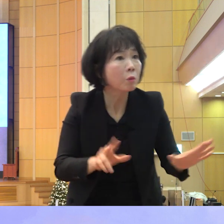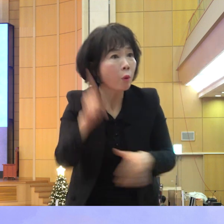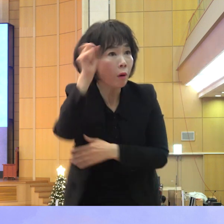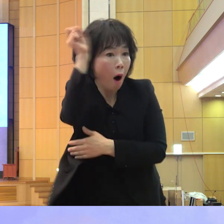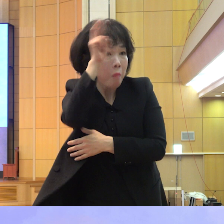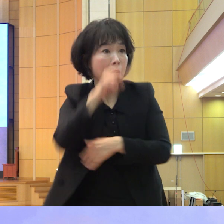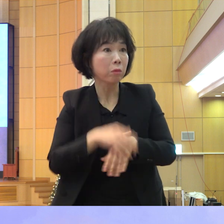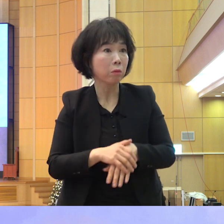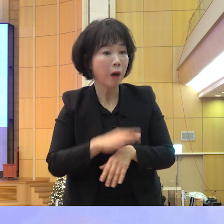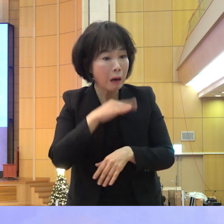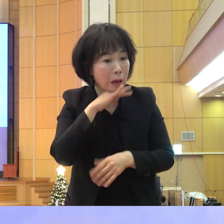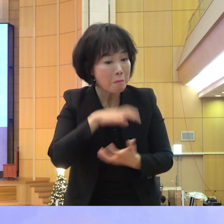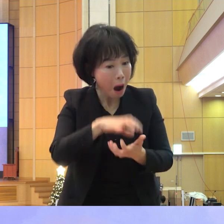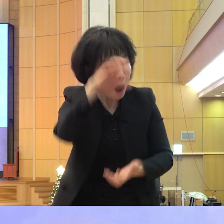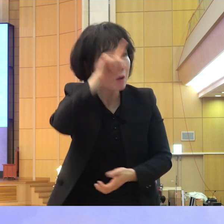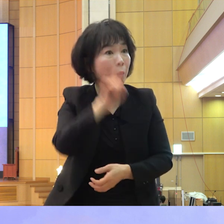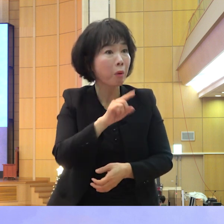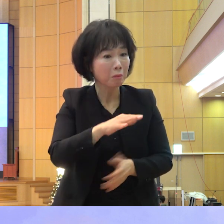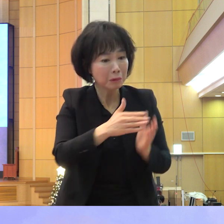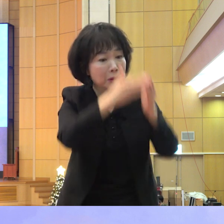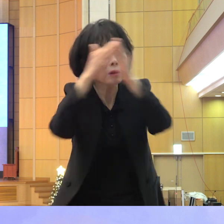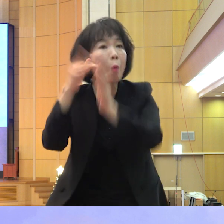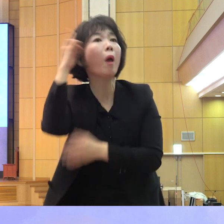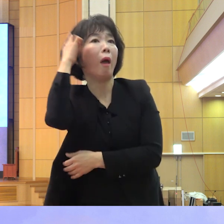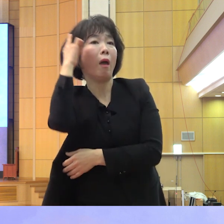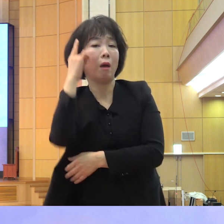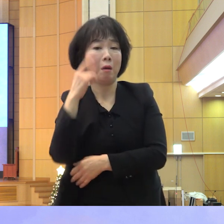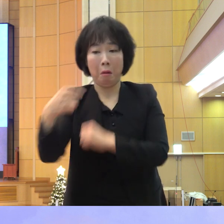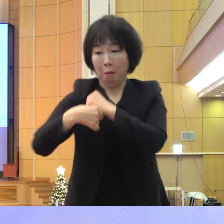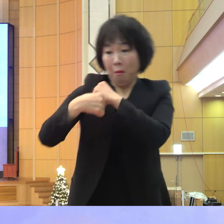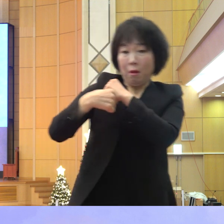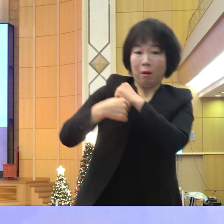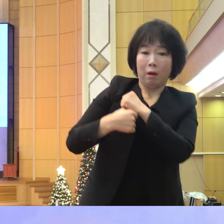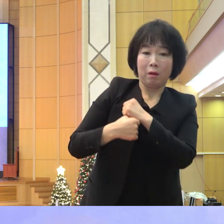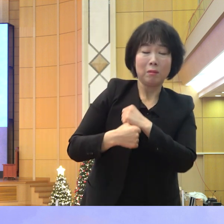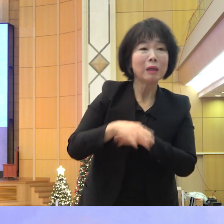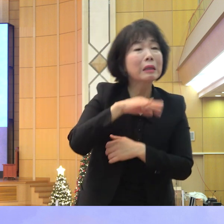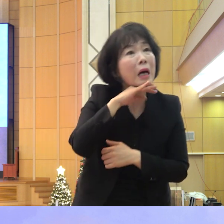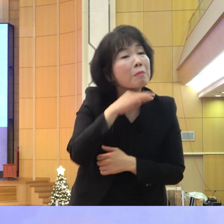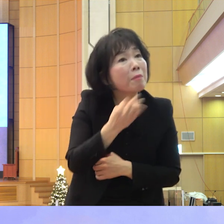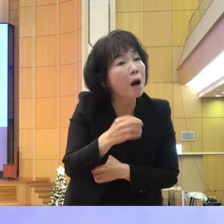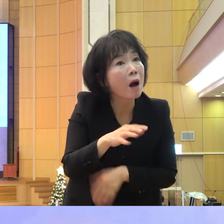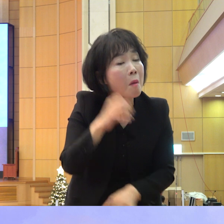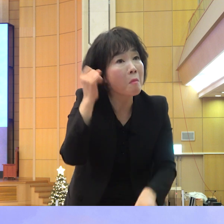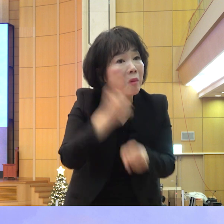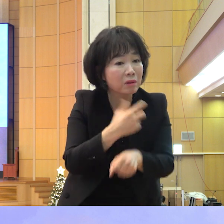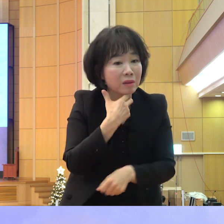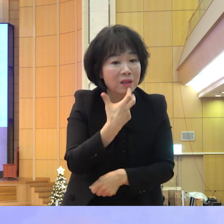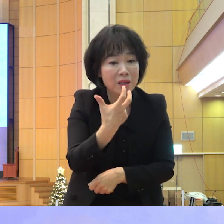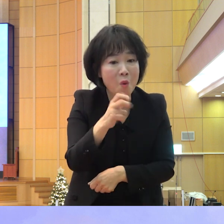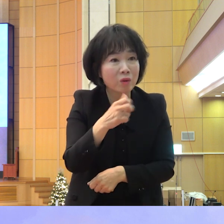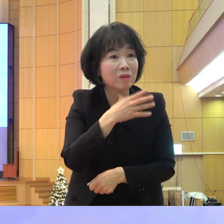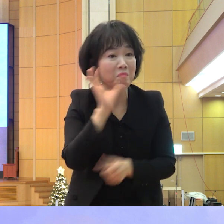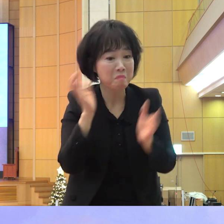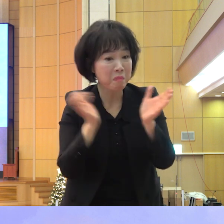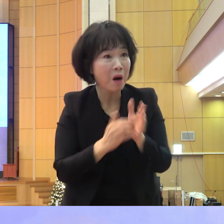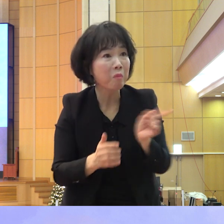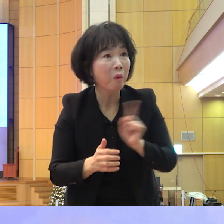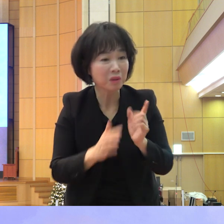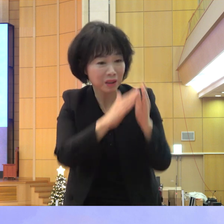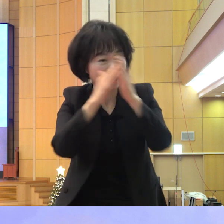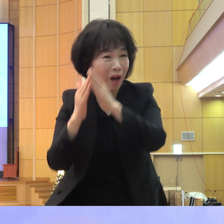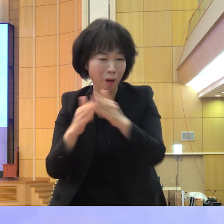무슨 이사를 한다는 거예요? 아, 지금 삼촌 연세가 어떻게 되는데 지금 어디로 이사를 간다는